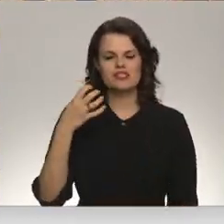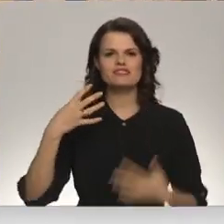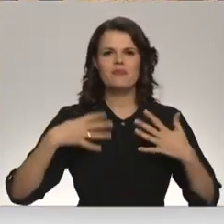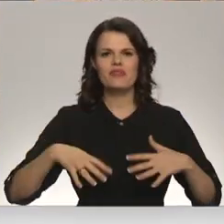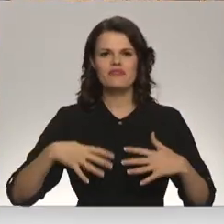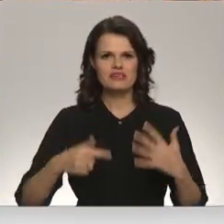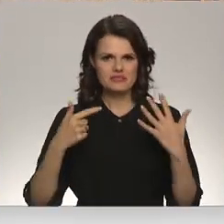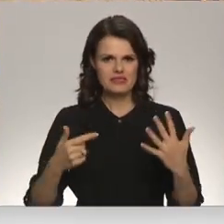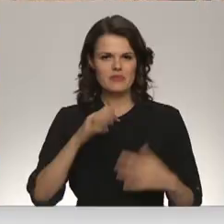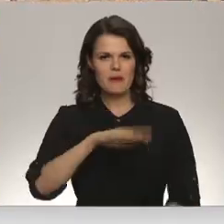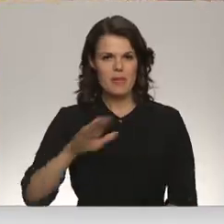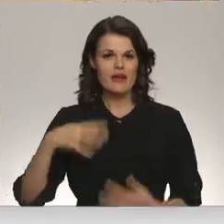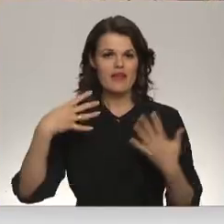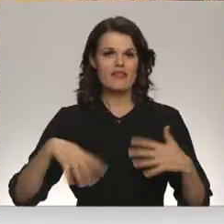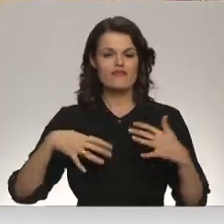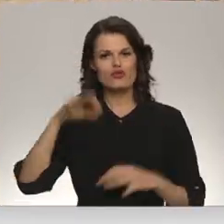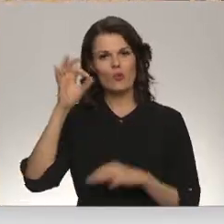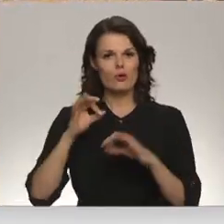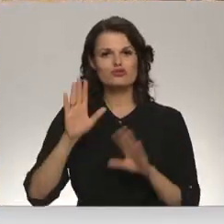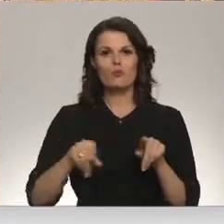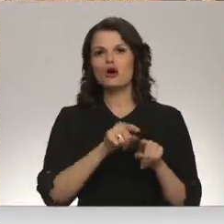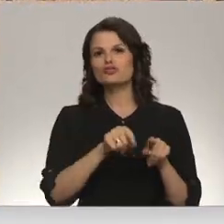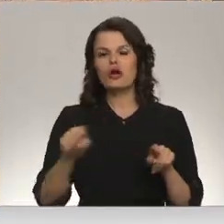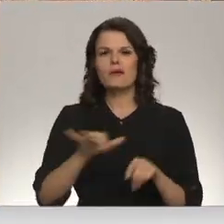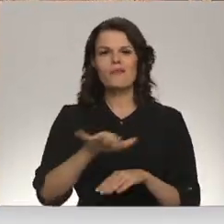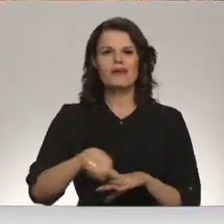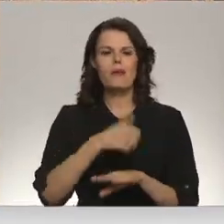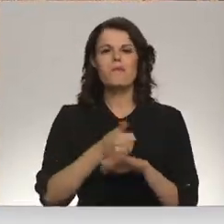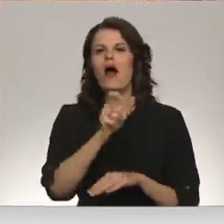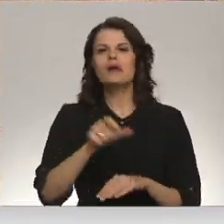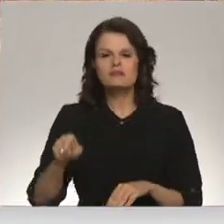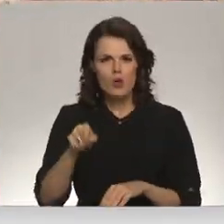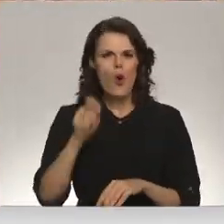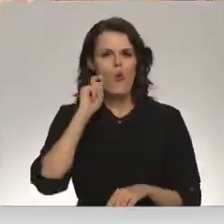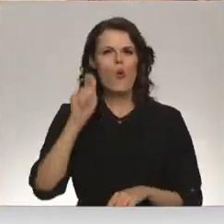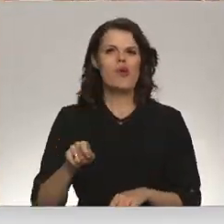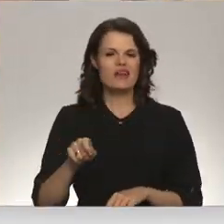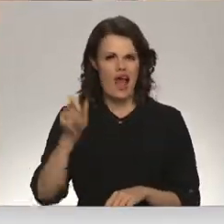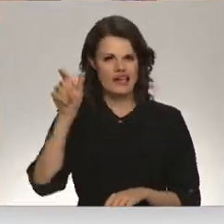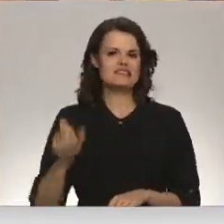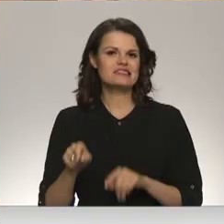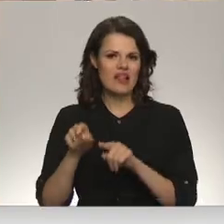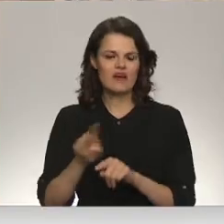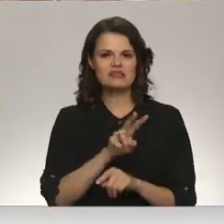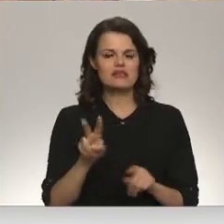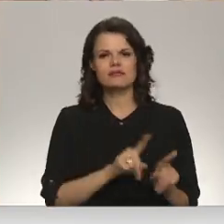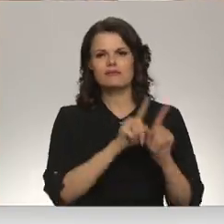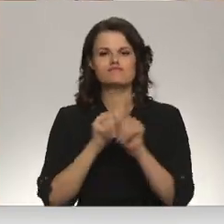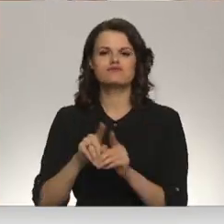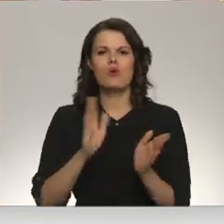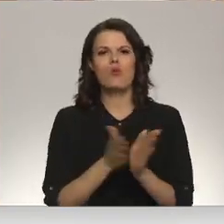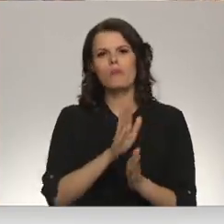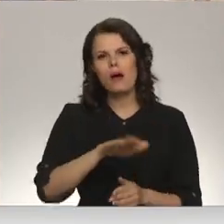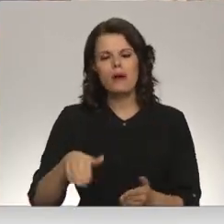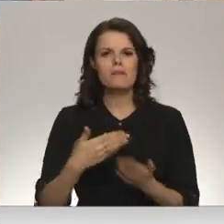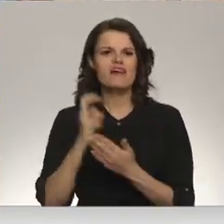bērniem. 90% gadījumu par šādiem bērnu pārstāvjiem kļūst Ukrainas civiliedzīvotāji, kas ieradušies kopā ar viņiem,